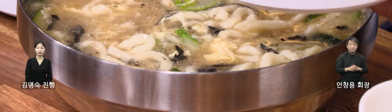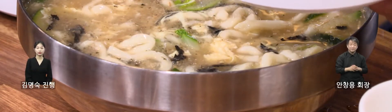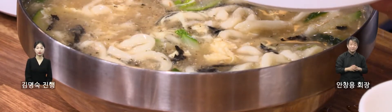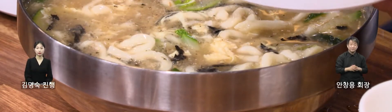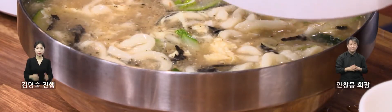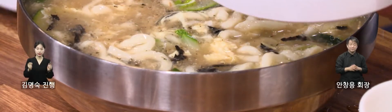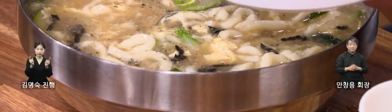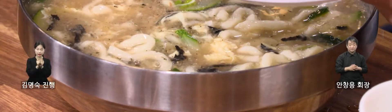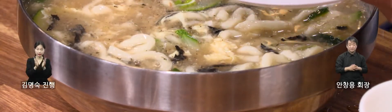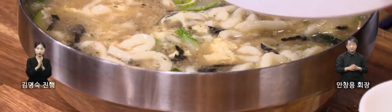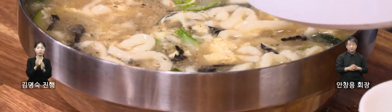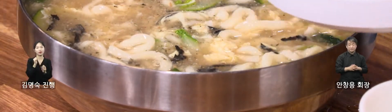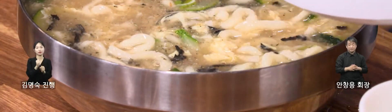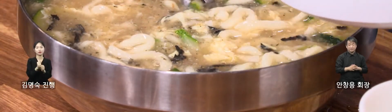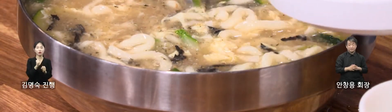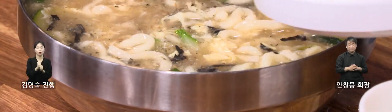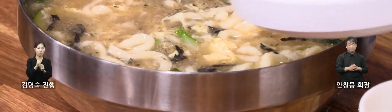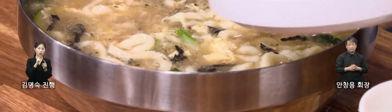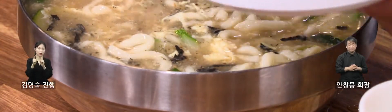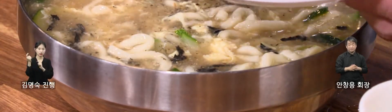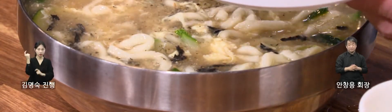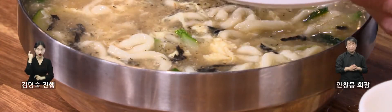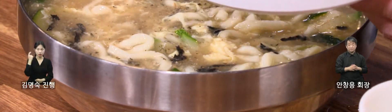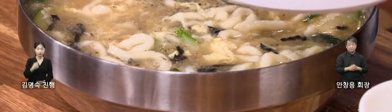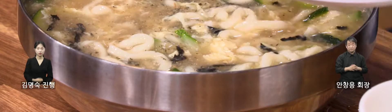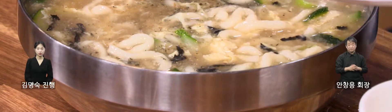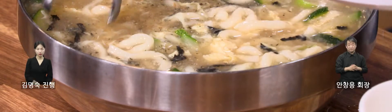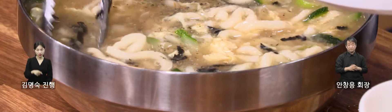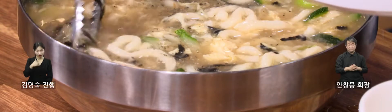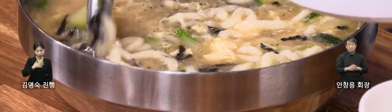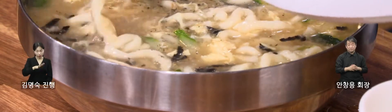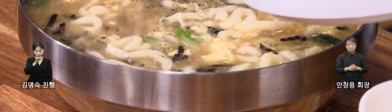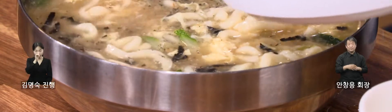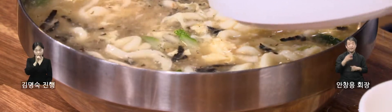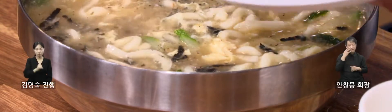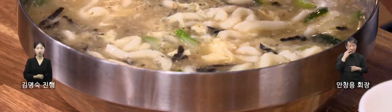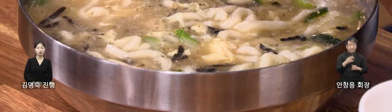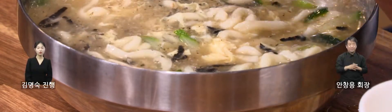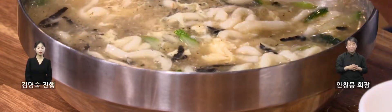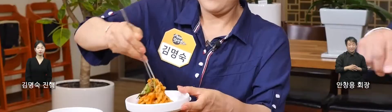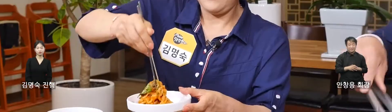직접 뽑으세요. 그건 알고 계셨죠? 네.